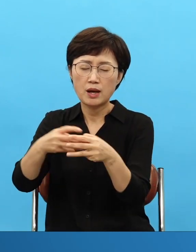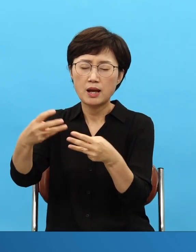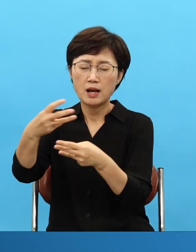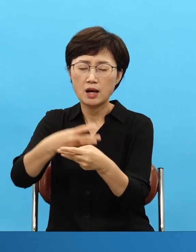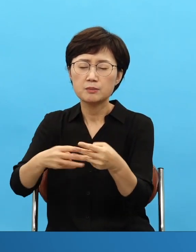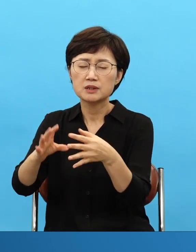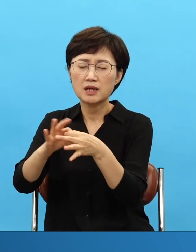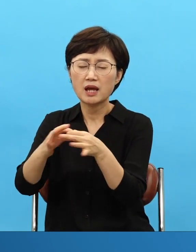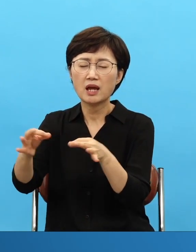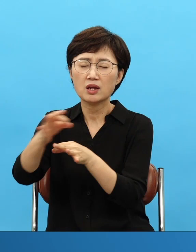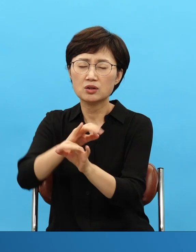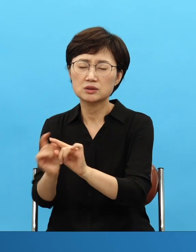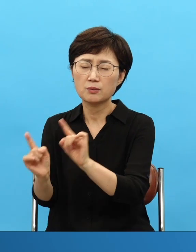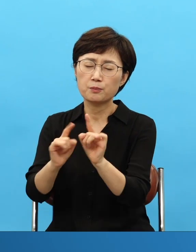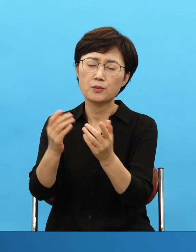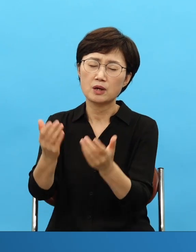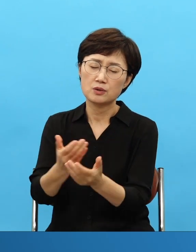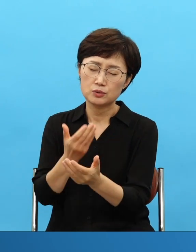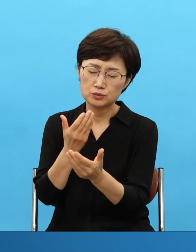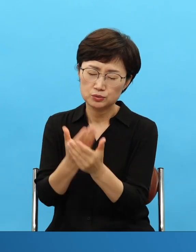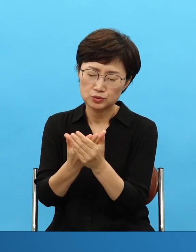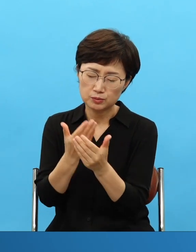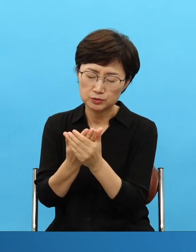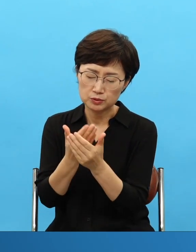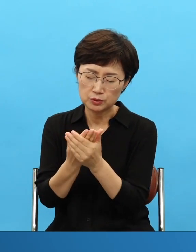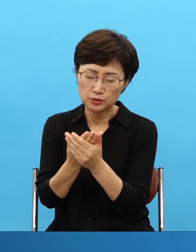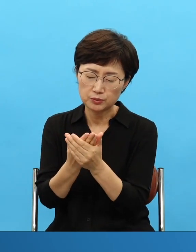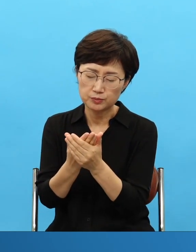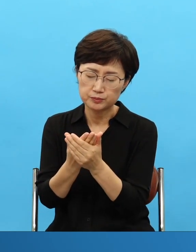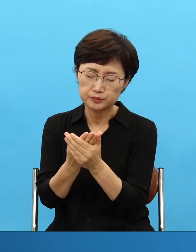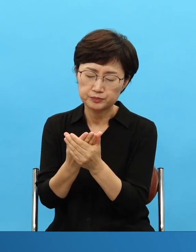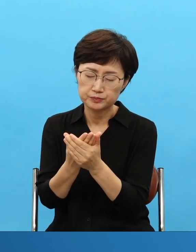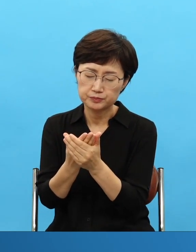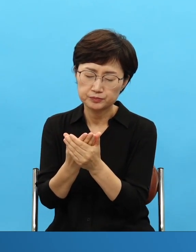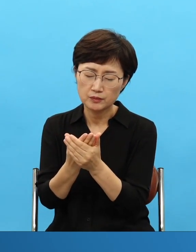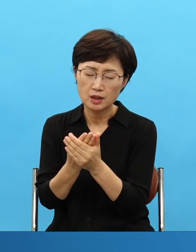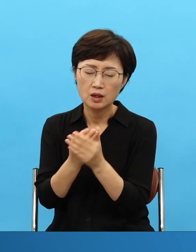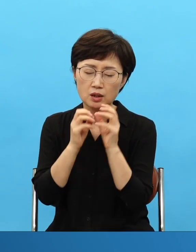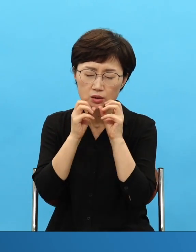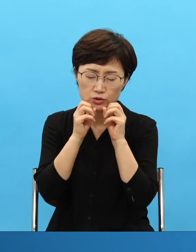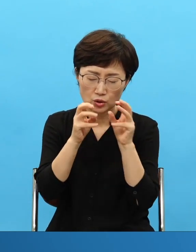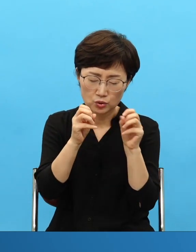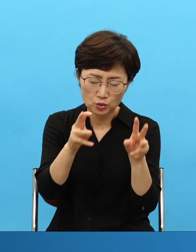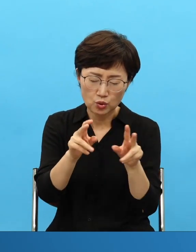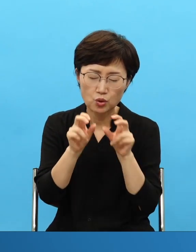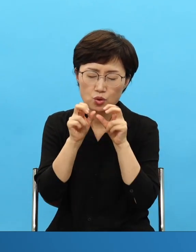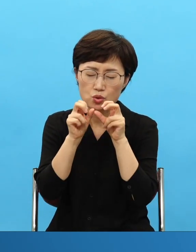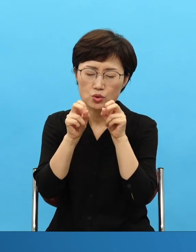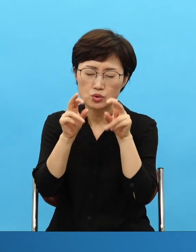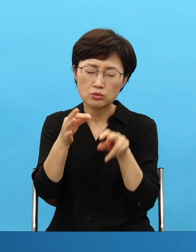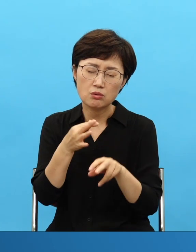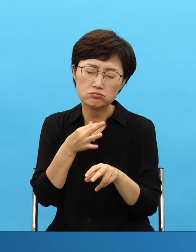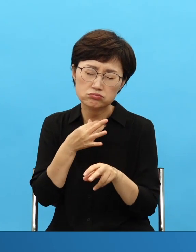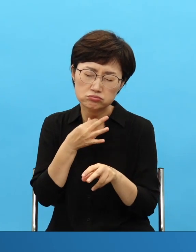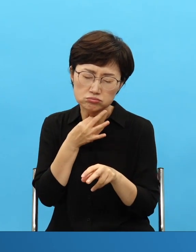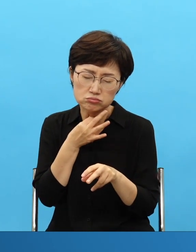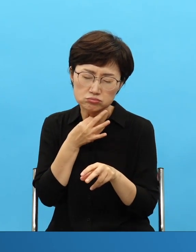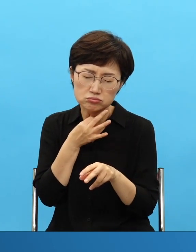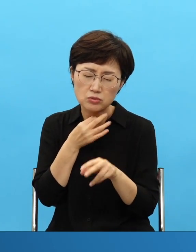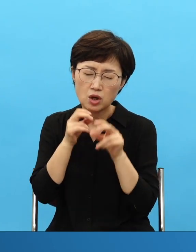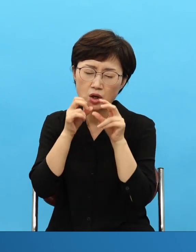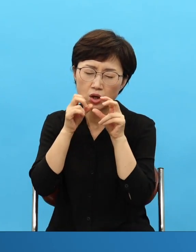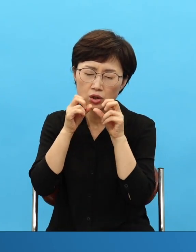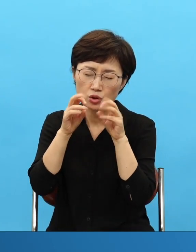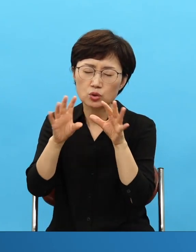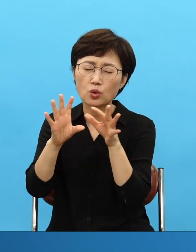하옵소서. And may the remnant finance also be established so we can save the posterity throughout the world. 전도 선교할 수 있는 경제가